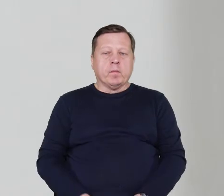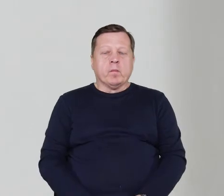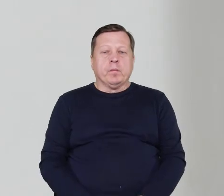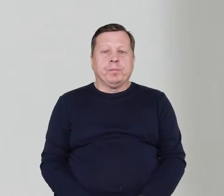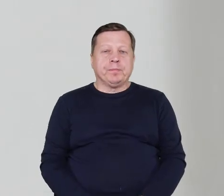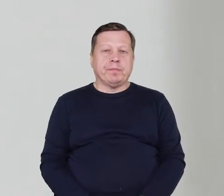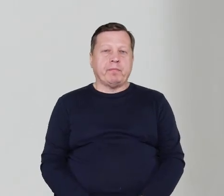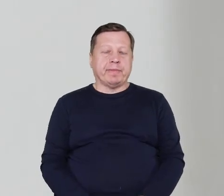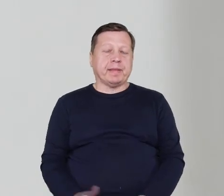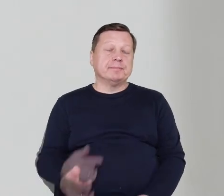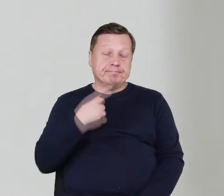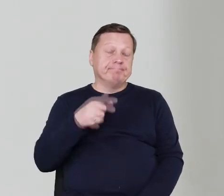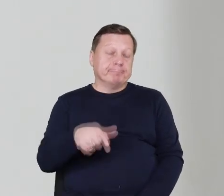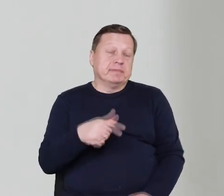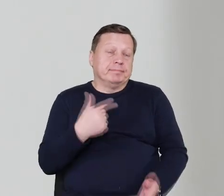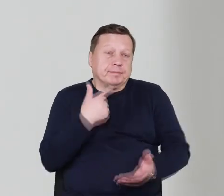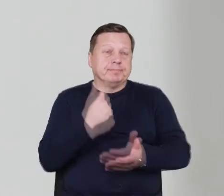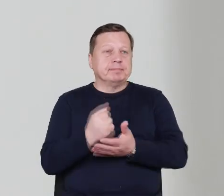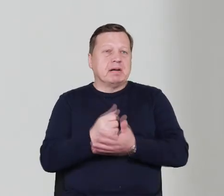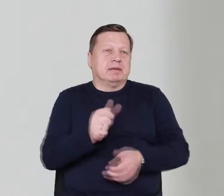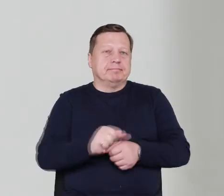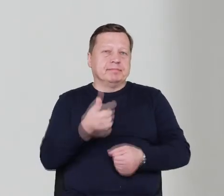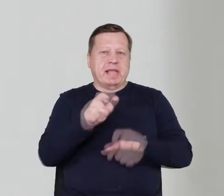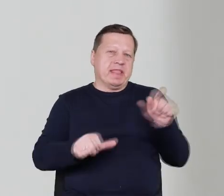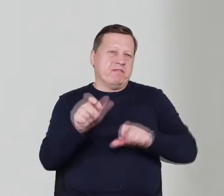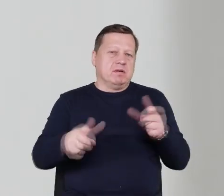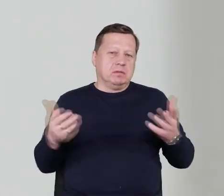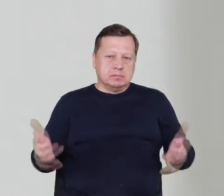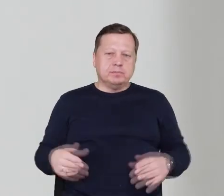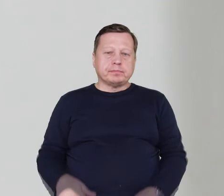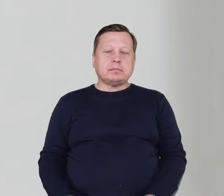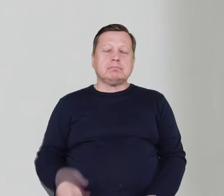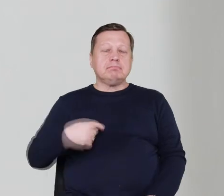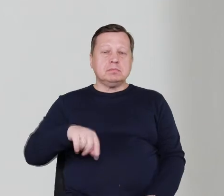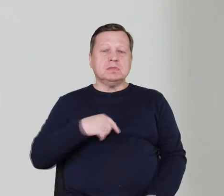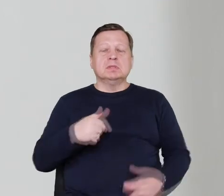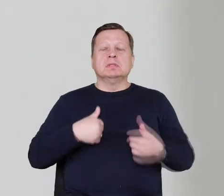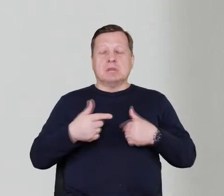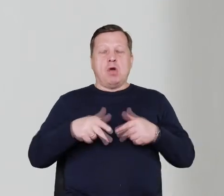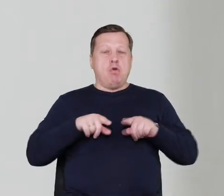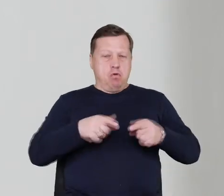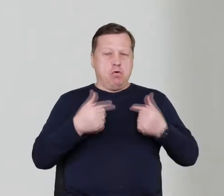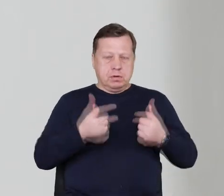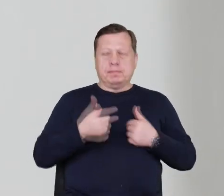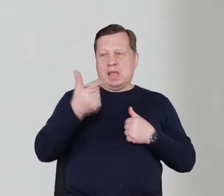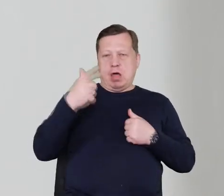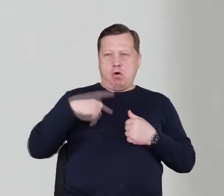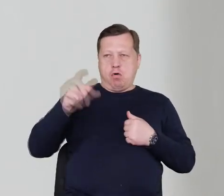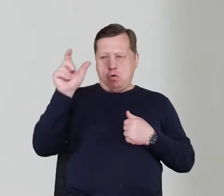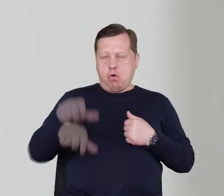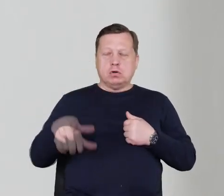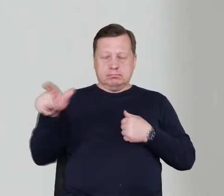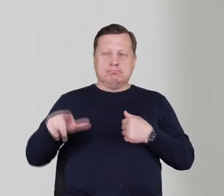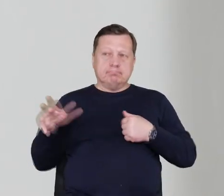kwestia bardzo indywidualna ja sam my również jako organizacja na przykład Jedną dziennikarkę jedną osobę musieliśmy